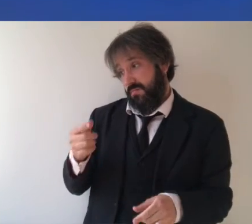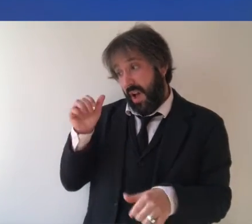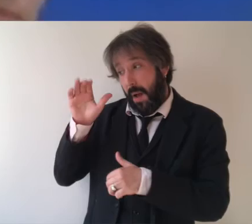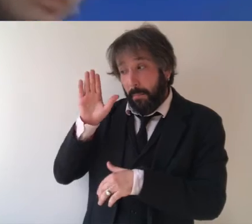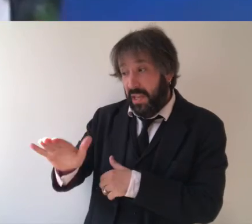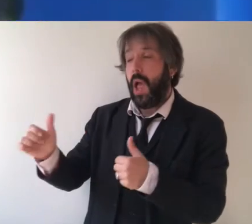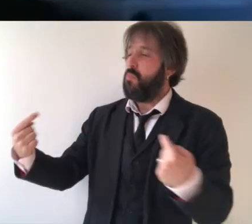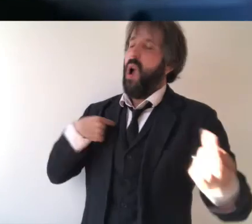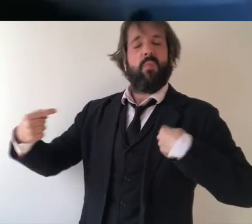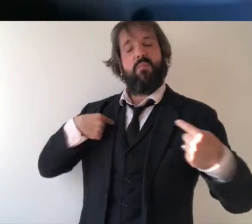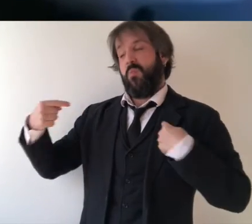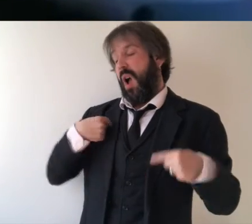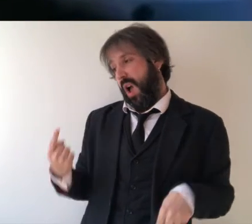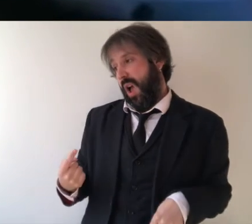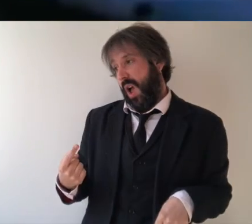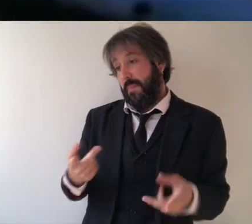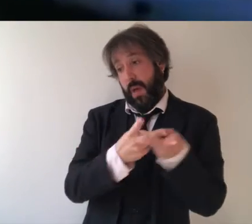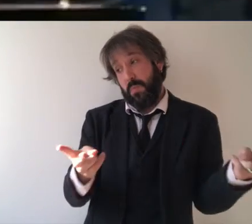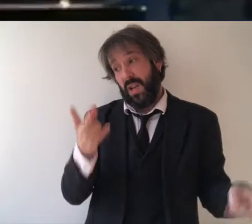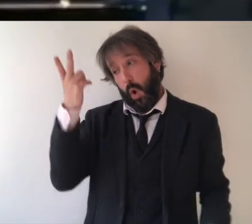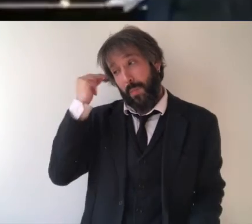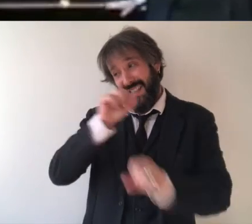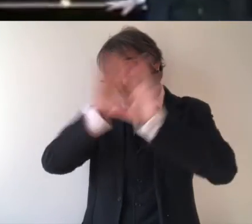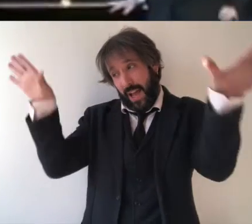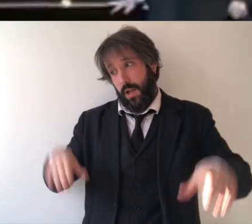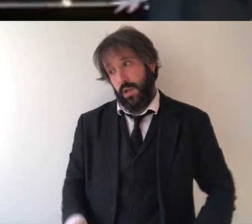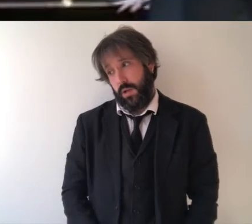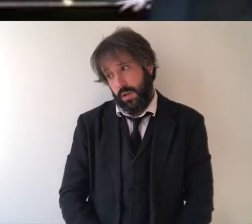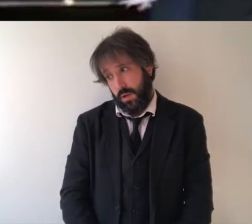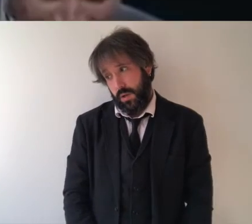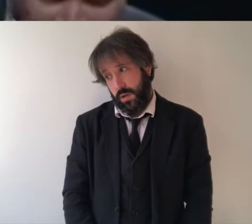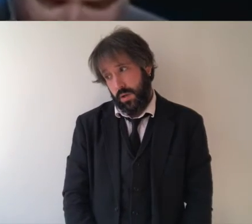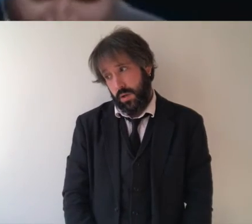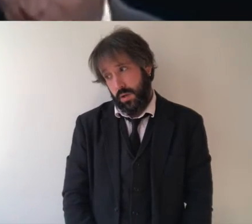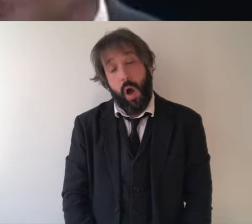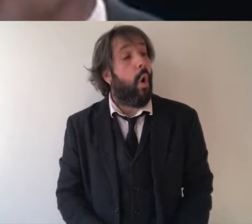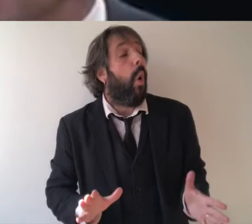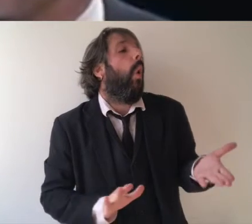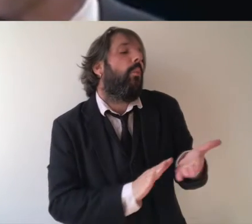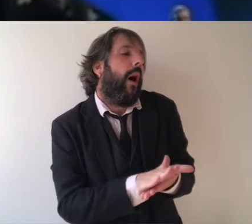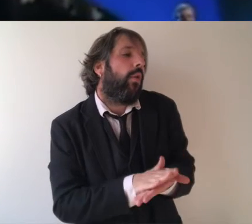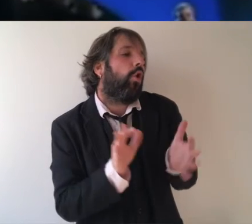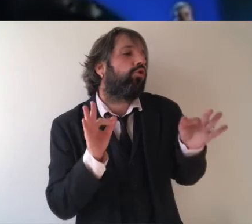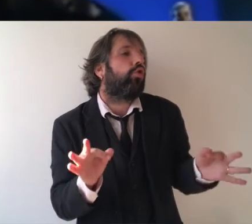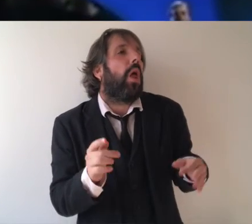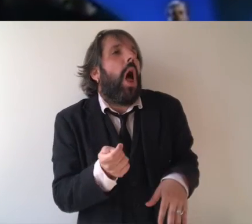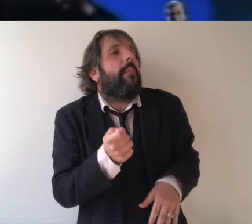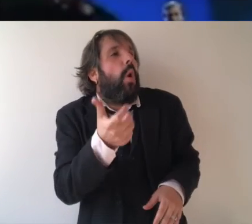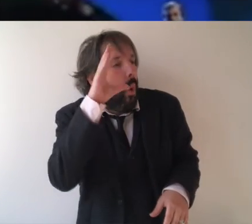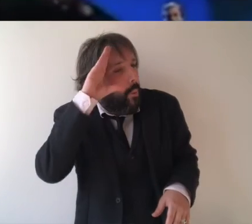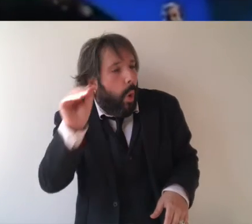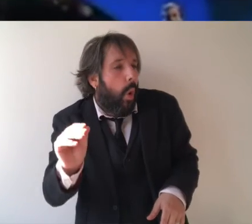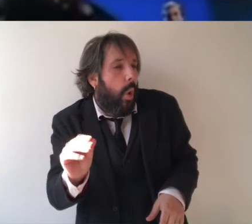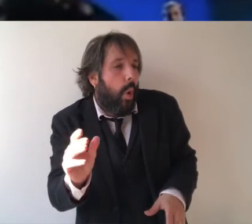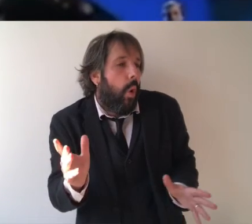la couverture, Alexandre, hein, je crois que le public l'a bien compris. Hein, voilà. Alors pardon, effectivement, oui, dès que ça devient un